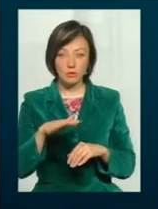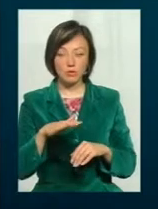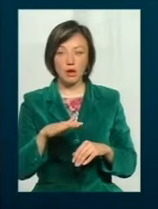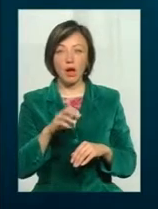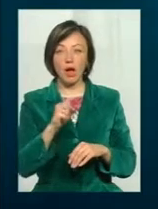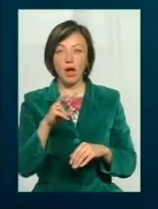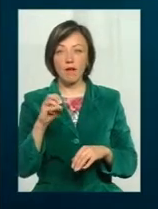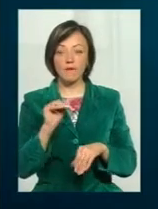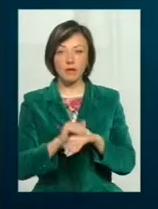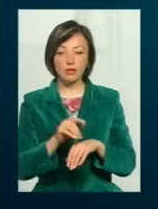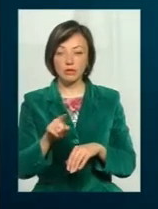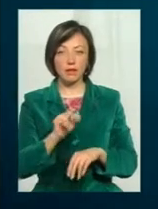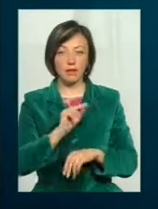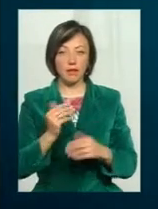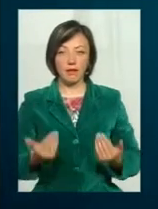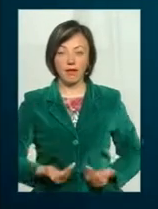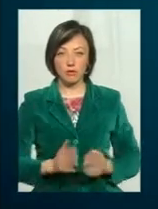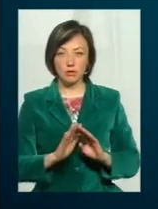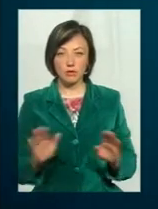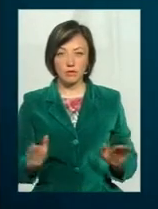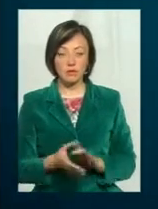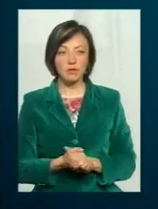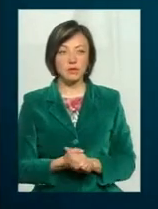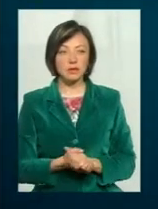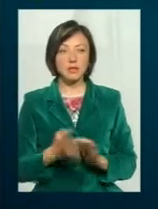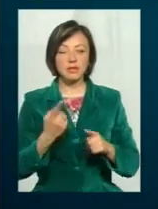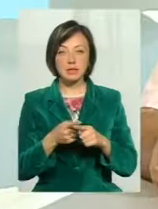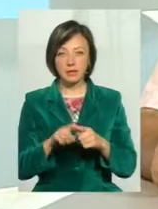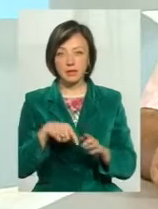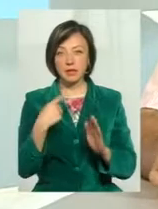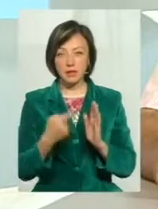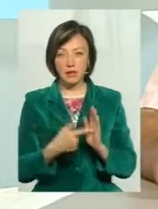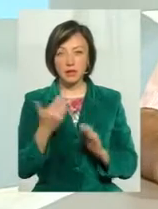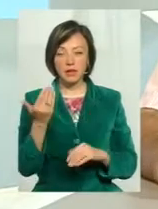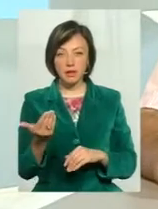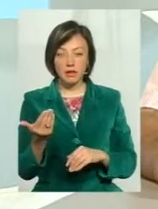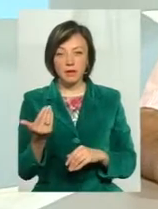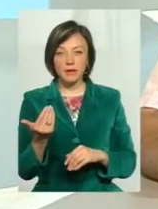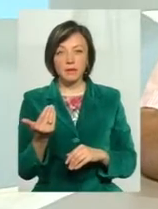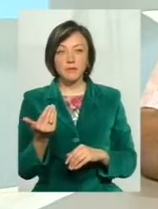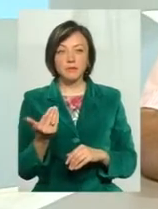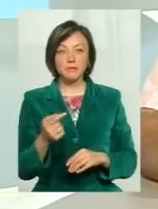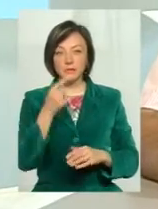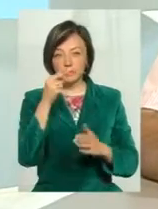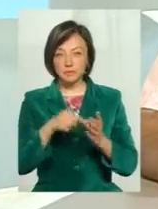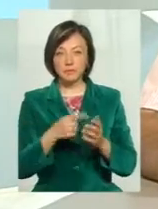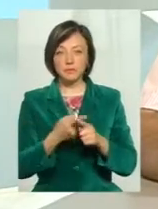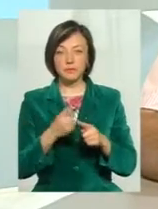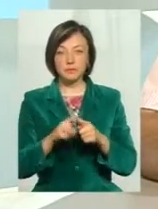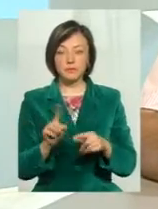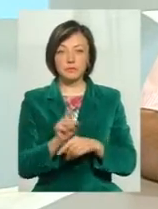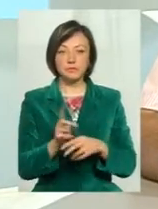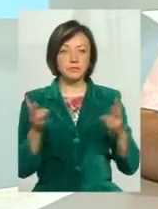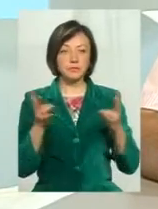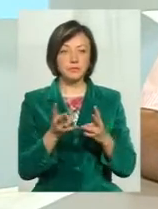але фактично в ньому не проживають. Тобто, зокрема, оце питання, яке задавала телеглядачка, воно якраз підпадає під цей критерій, що